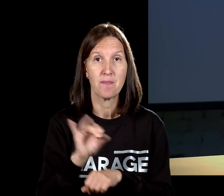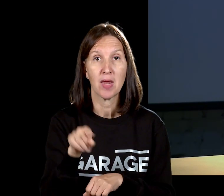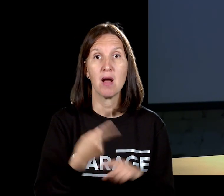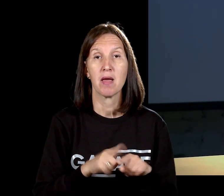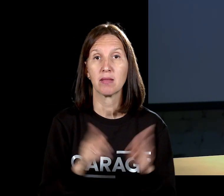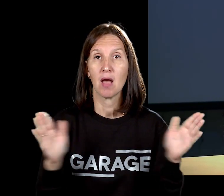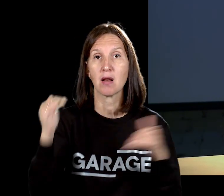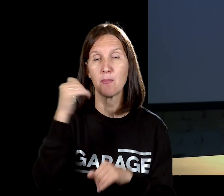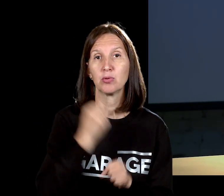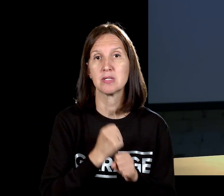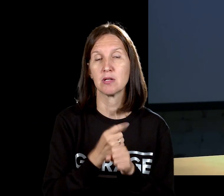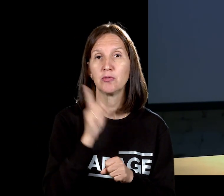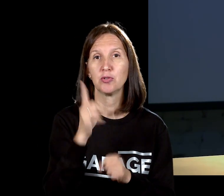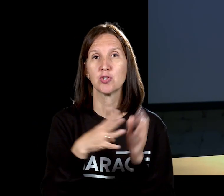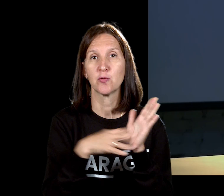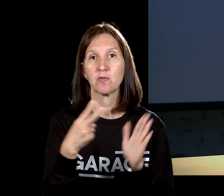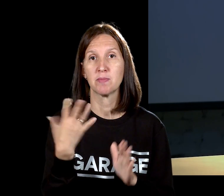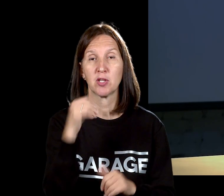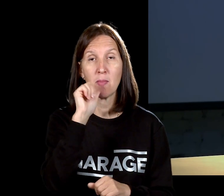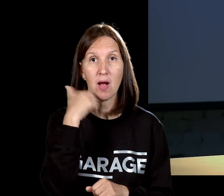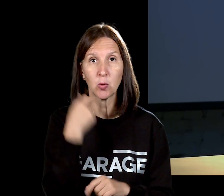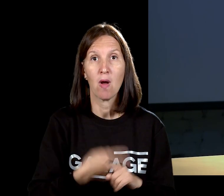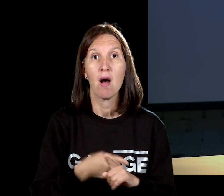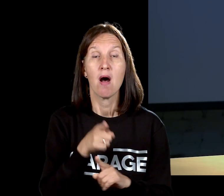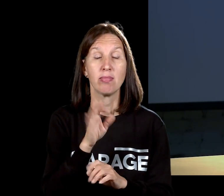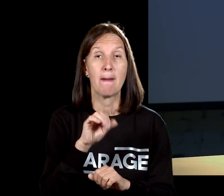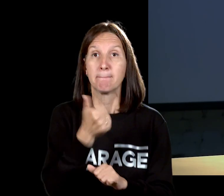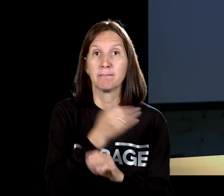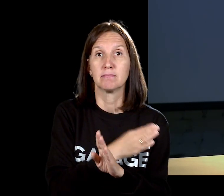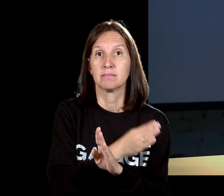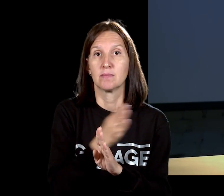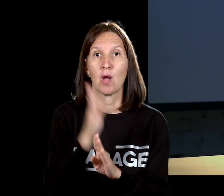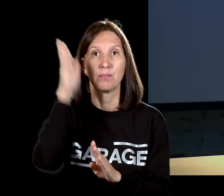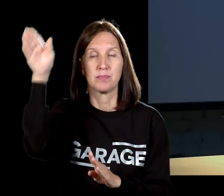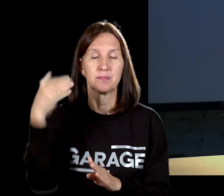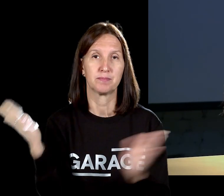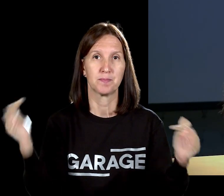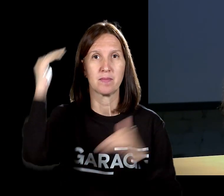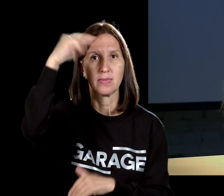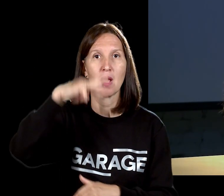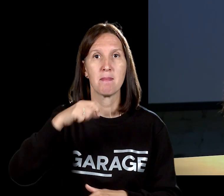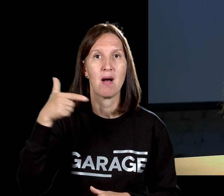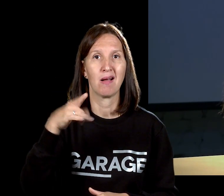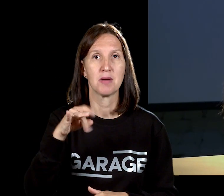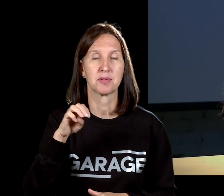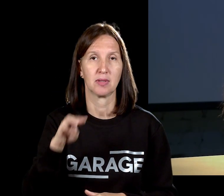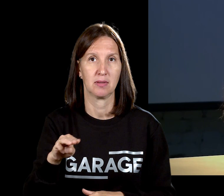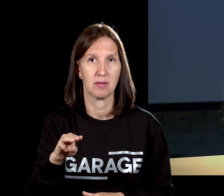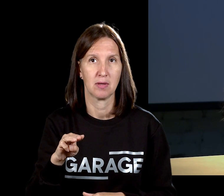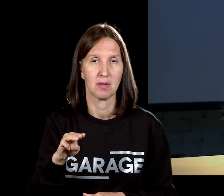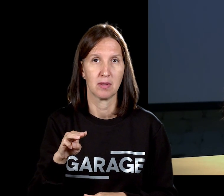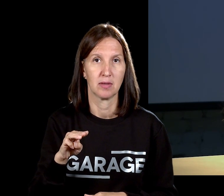и предвосхищающая, собственно говоря, полотно Магрита. Потому что, по-моему, первое полотно Магрита с надписями и с облачком